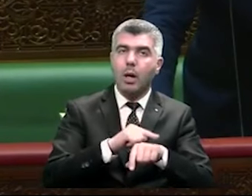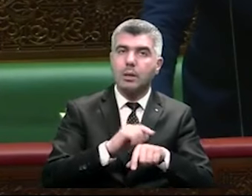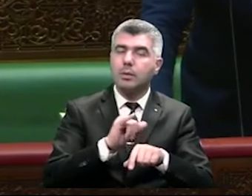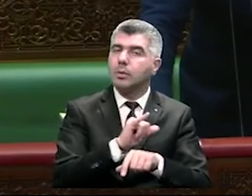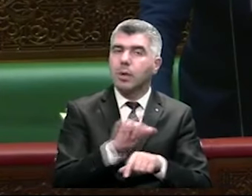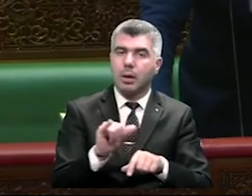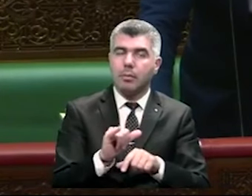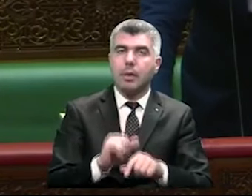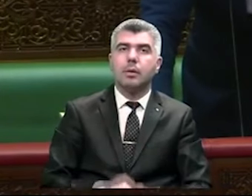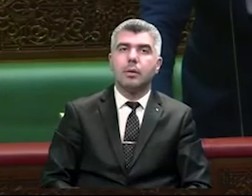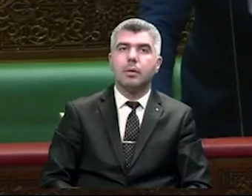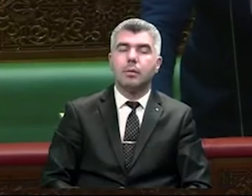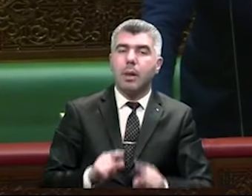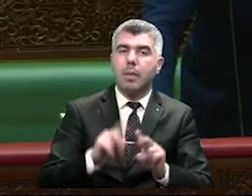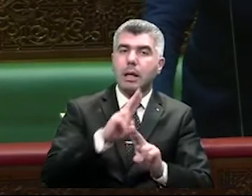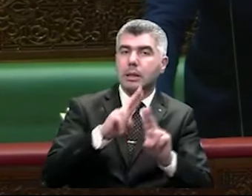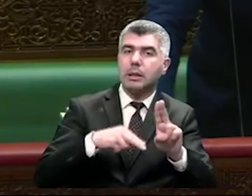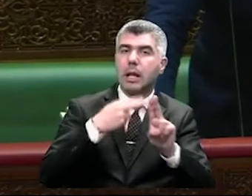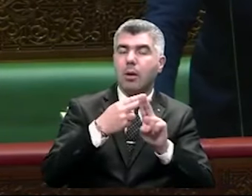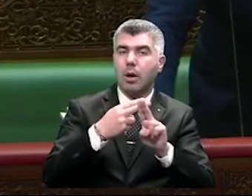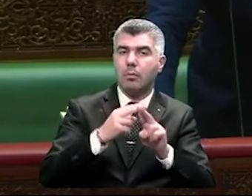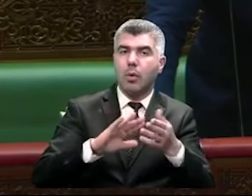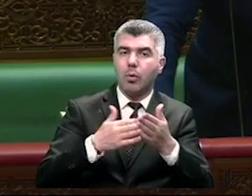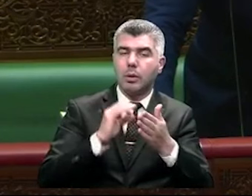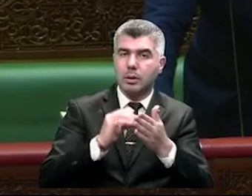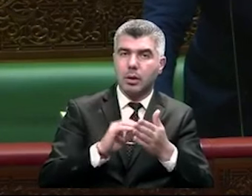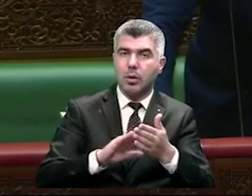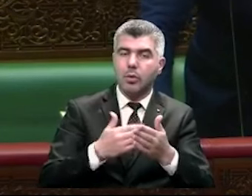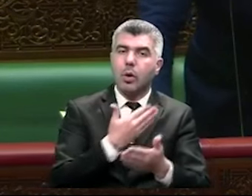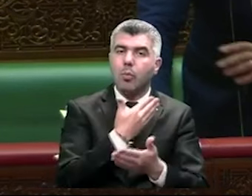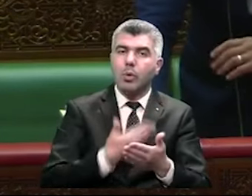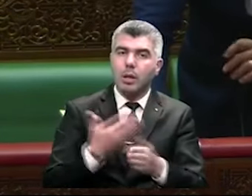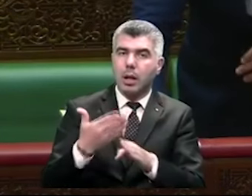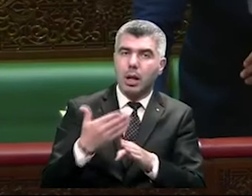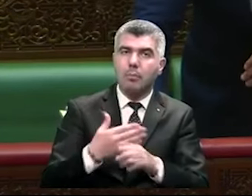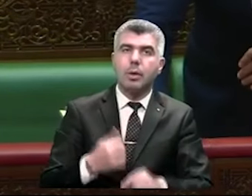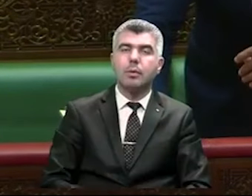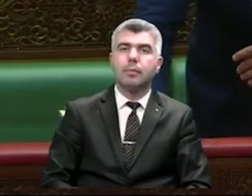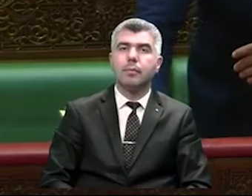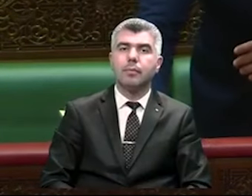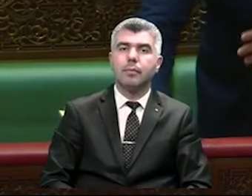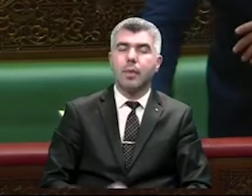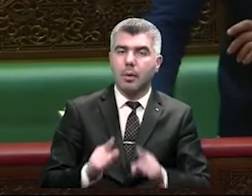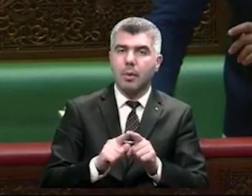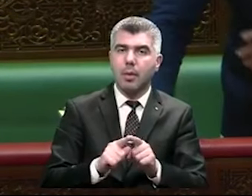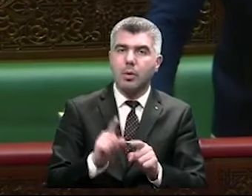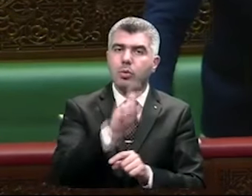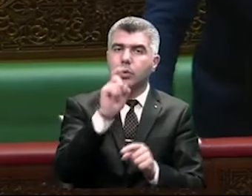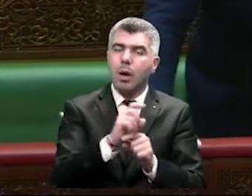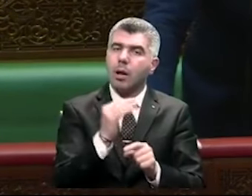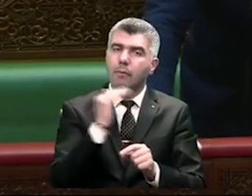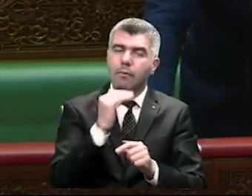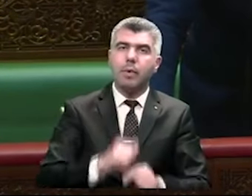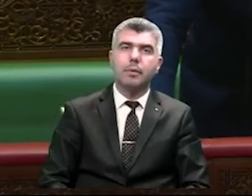الحيز زمني الاجابه التعقيبات ديال المستشارين اللي سبقوني غادي نحاول نستف شويه في السؤال ديالي